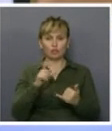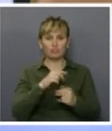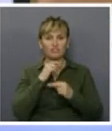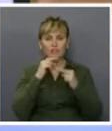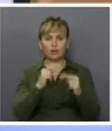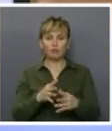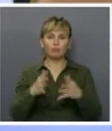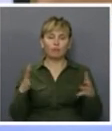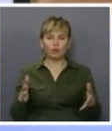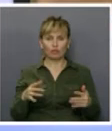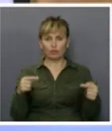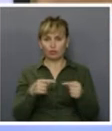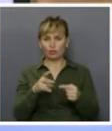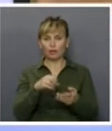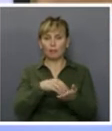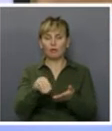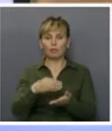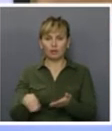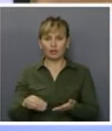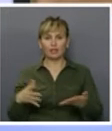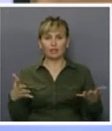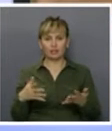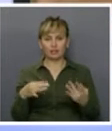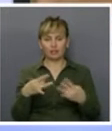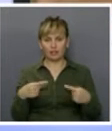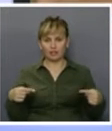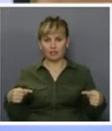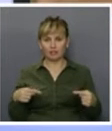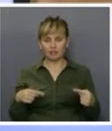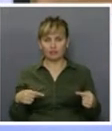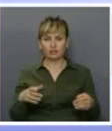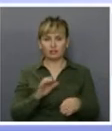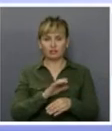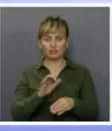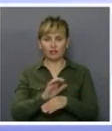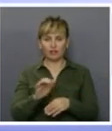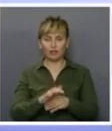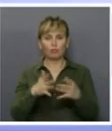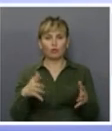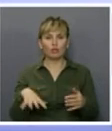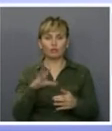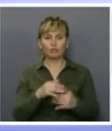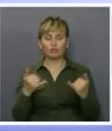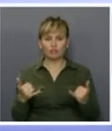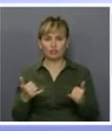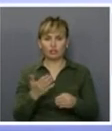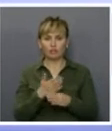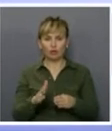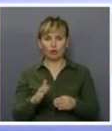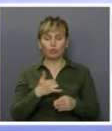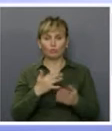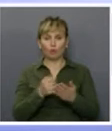более, скажем так, четко на приобретении каких-то определенных товаров. Больше всего сейчас в доле у нас получается